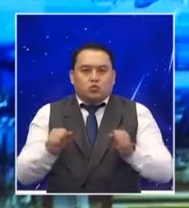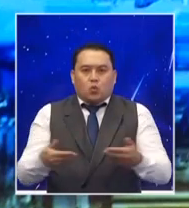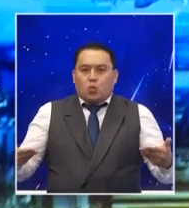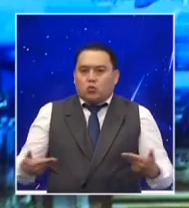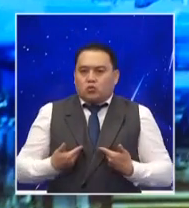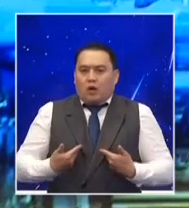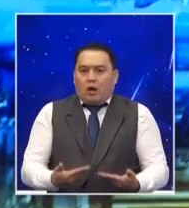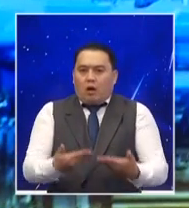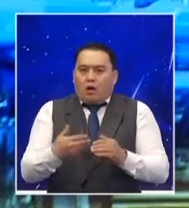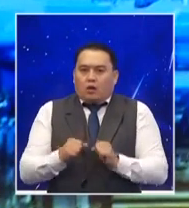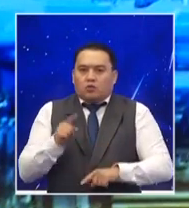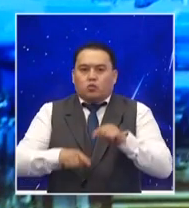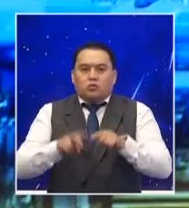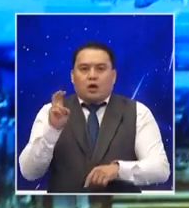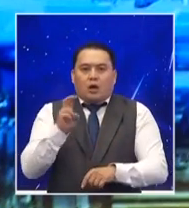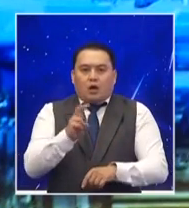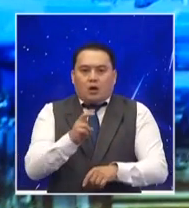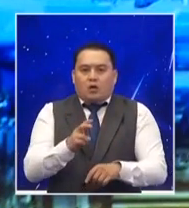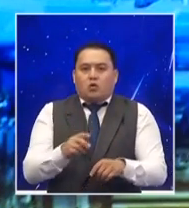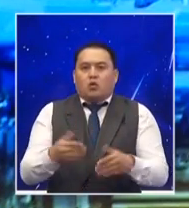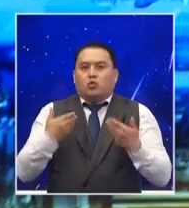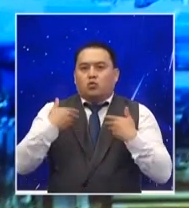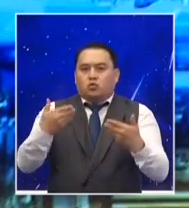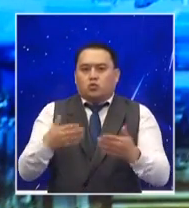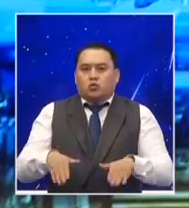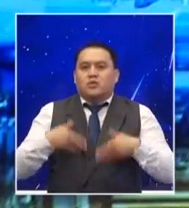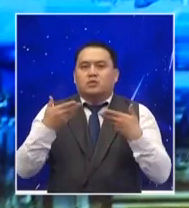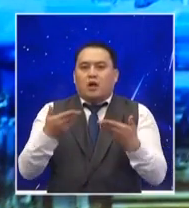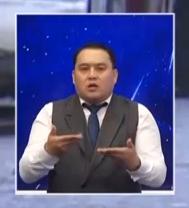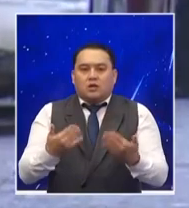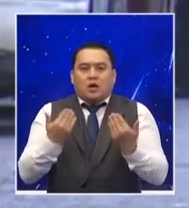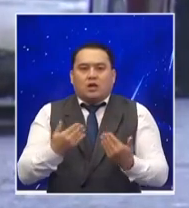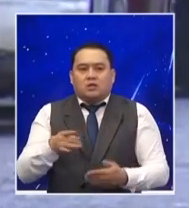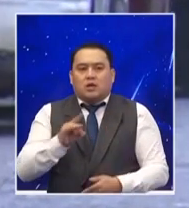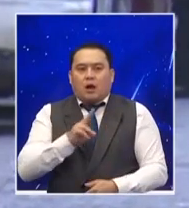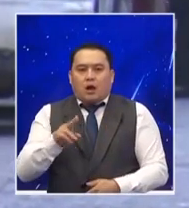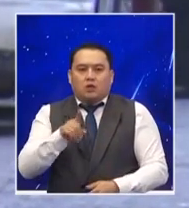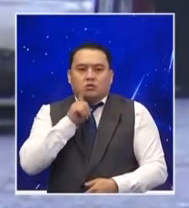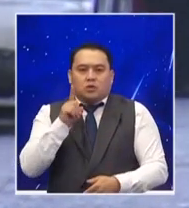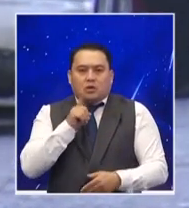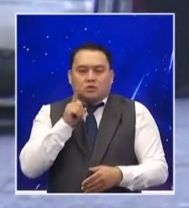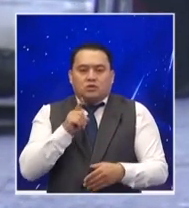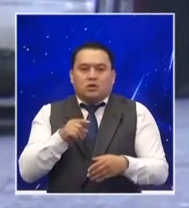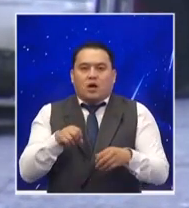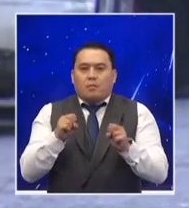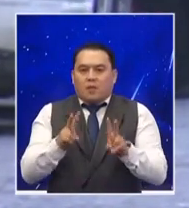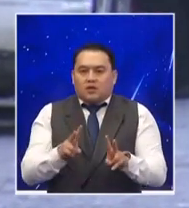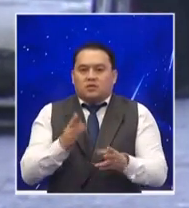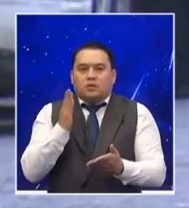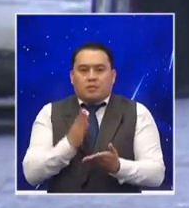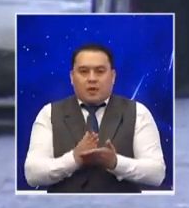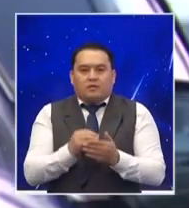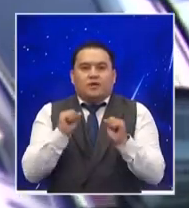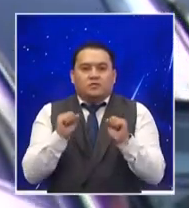амалын жасап, туыс туғанды тек қашықтықтан құттықтауды ұсынды. Қазір республика жасыл аймақта, яғни ауырып қалудың тәуекелі